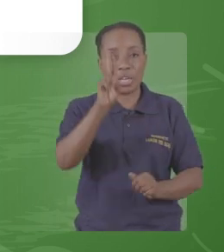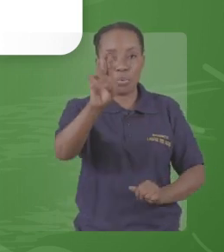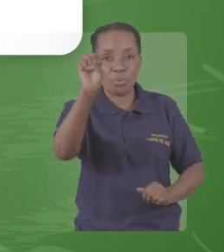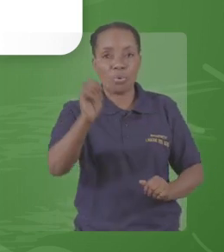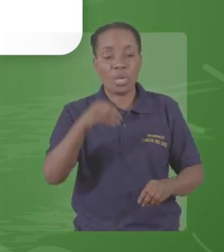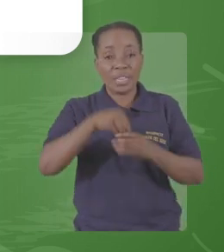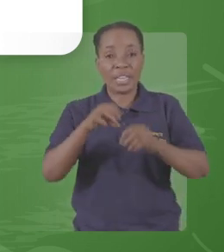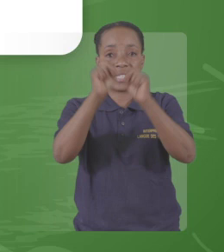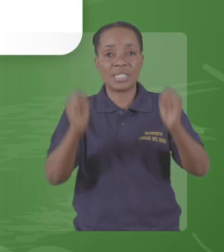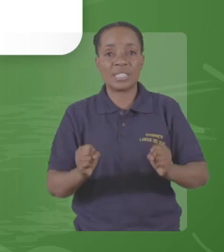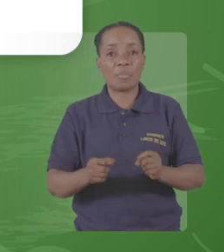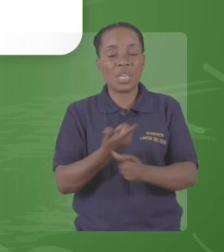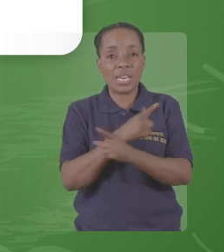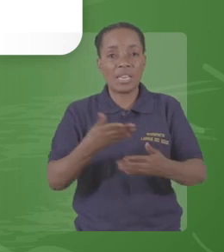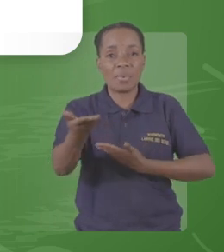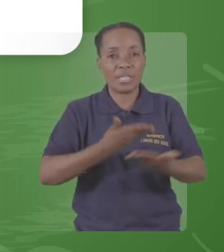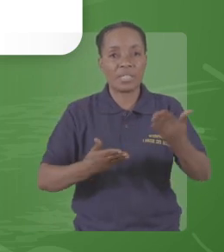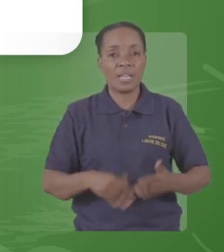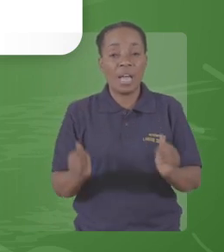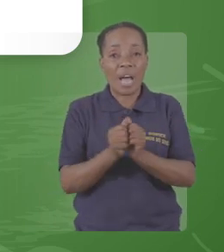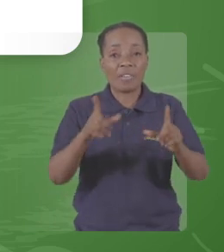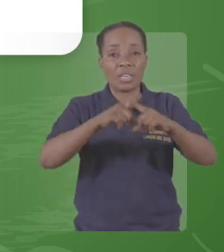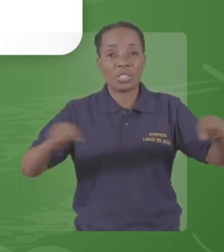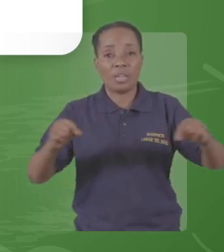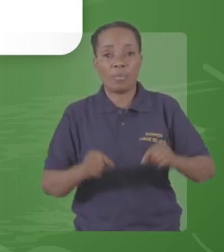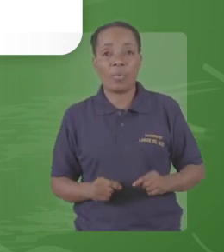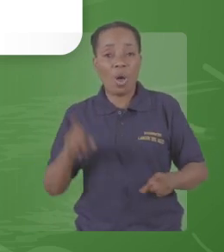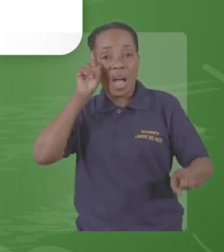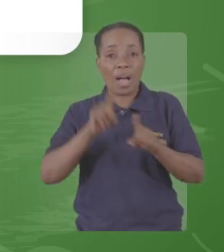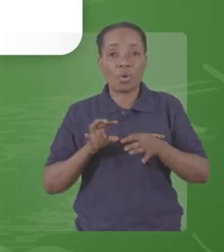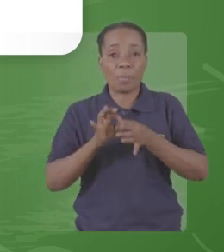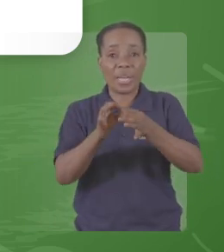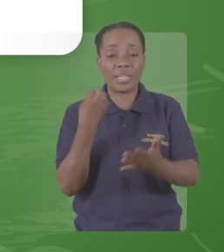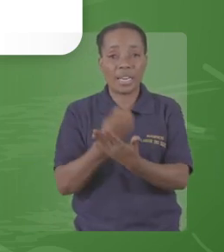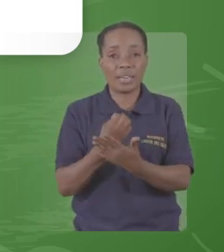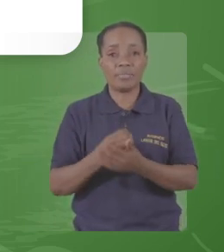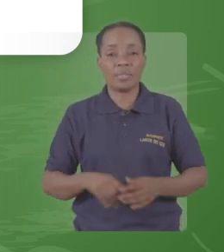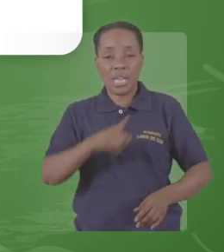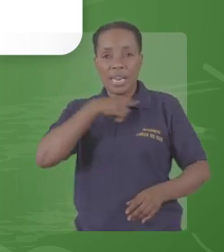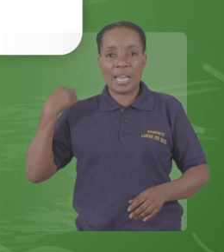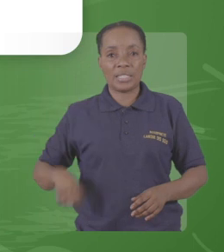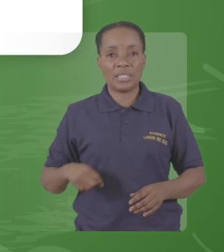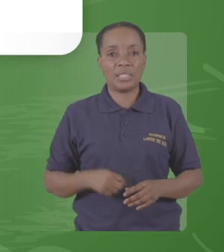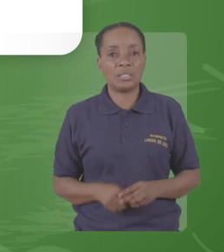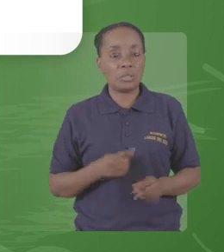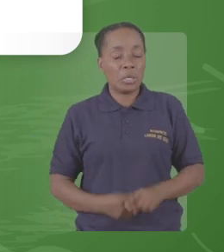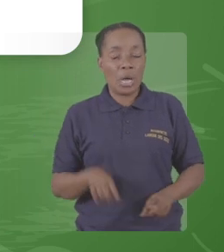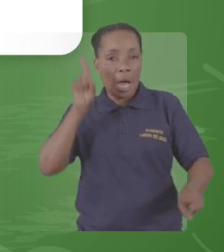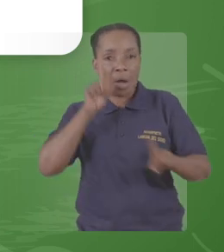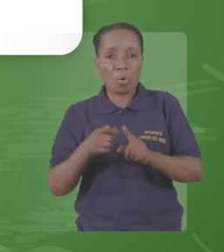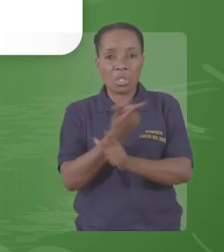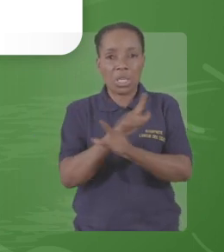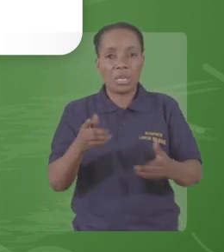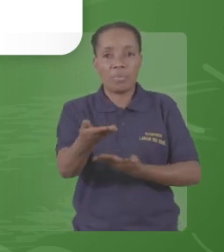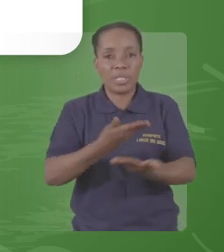Japon, un accord de partenariat économique, la Chine dans le cadre d'un protocole d'accord de libre-échange.